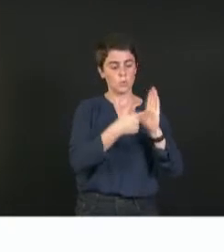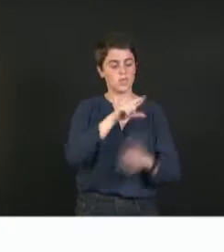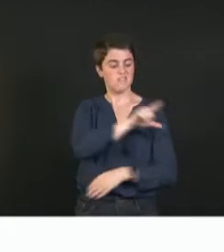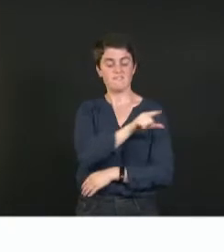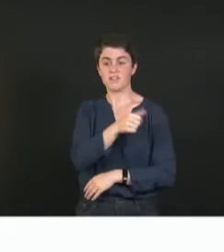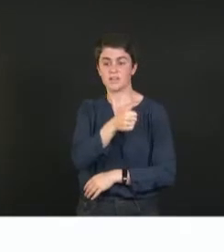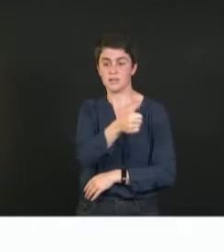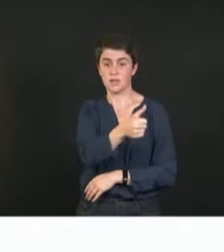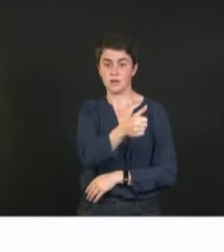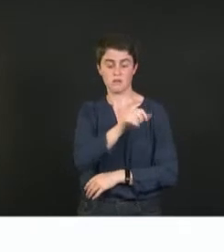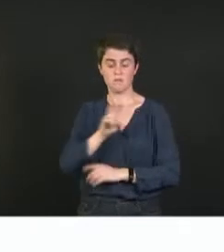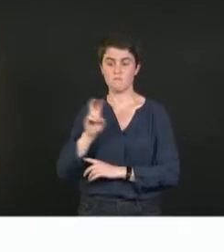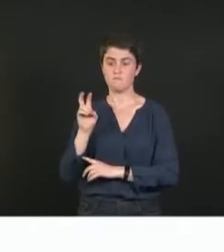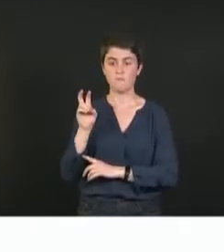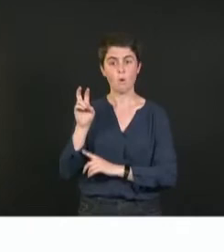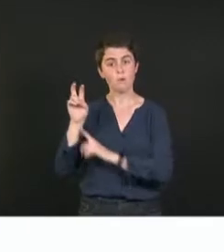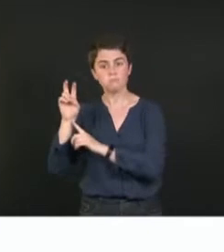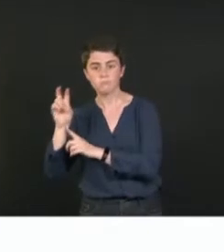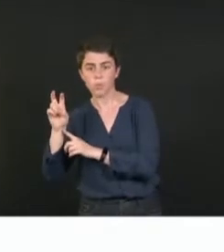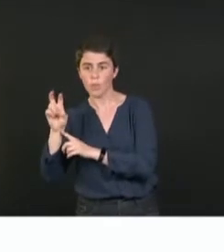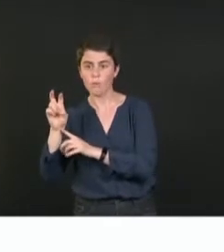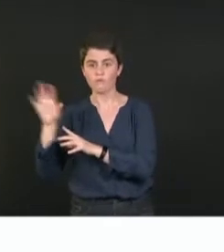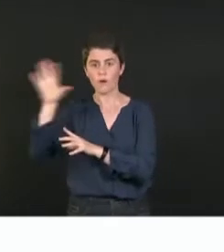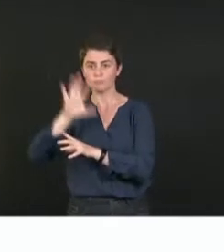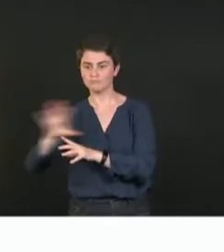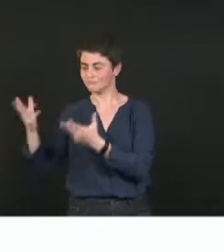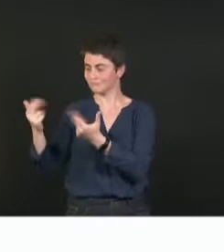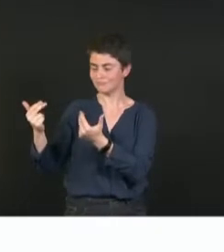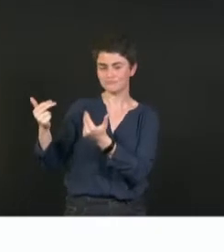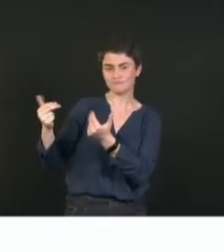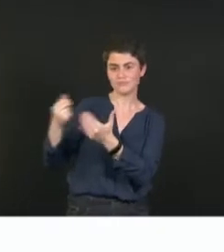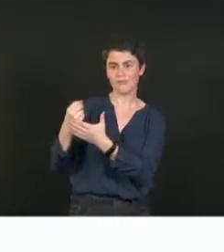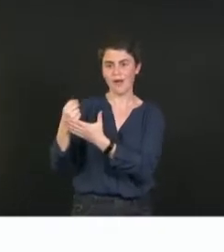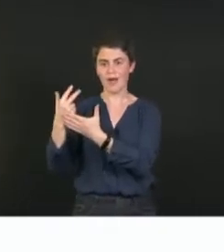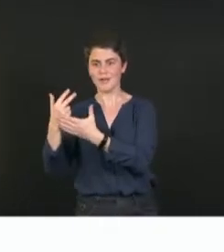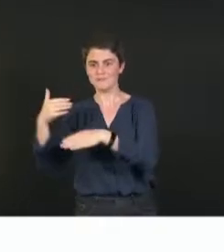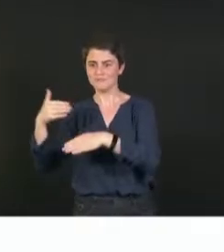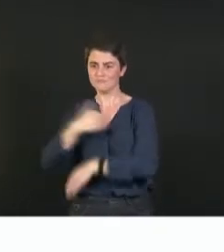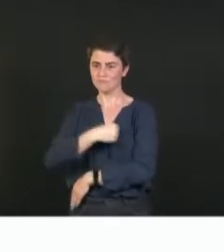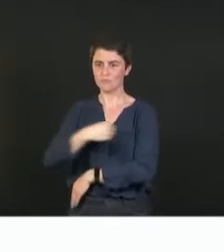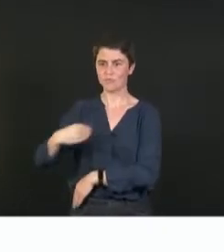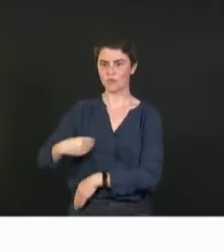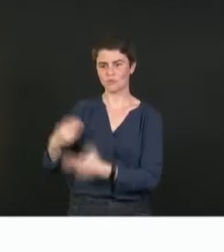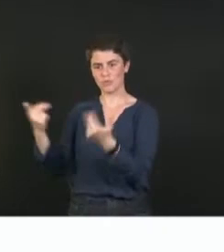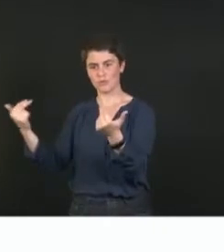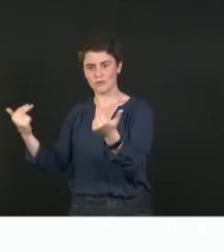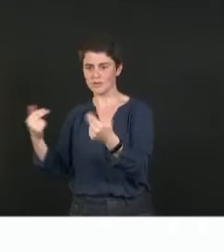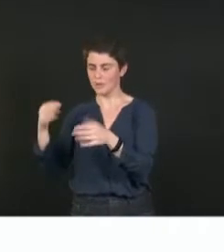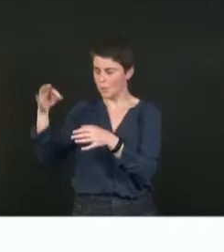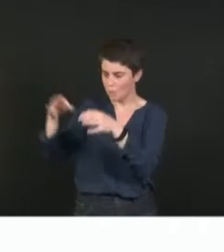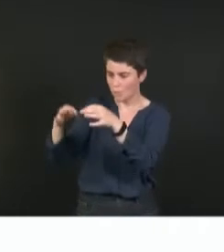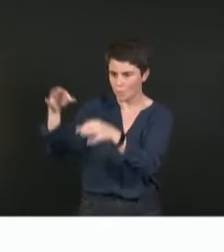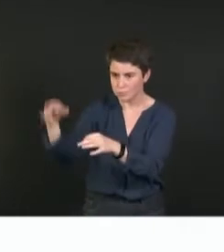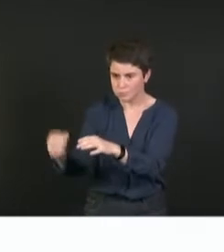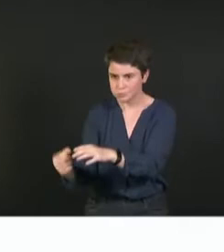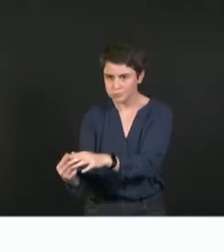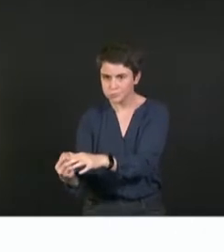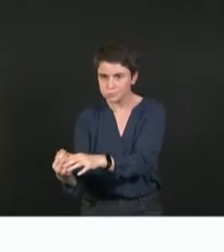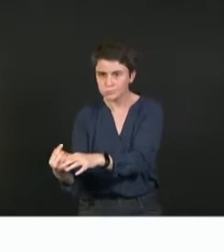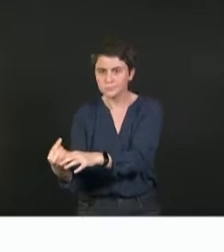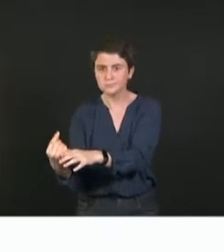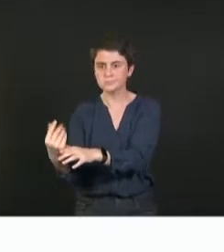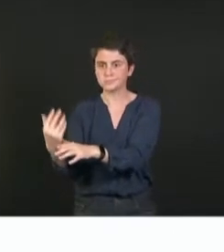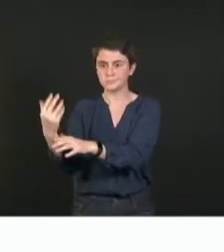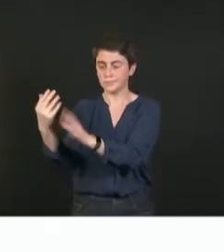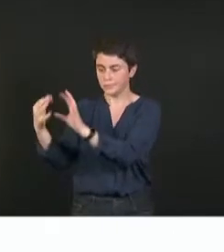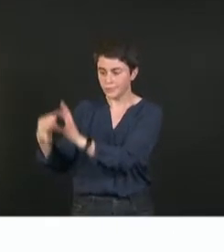en gros en vert c'est les territoires sur lesquels l'aide se porte bien. Alors sachant que pour qu'une essence se porte bien, c'est l'adéquation bien sûr avec